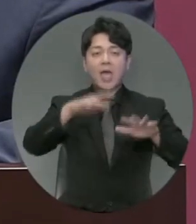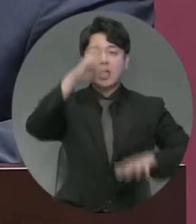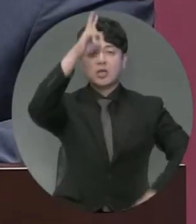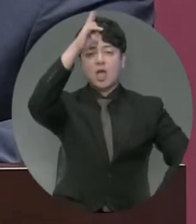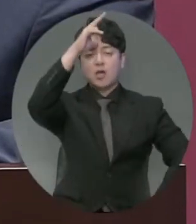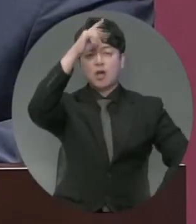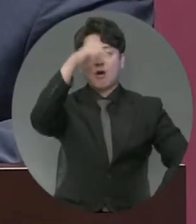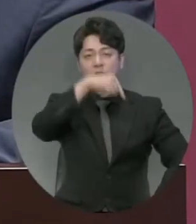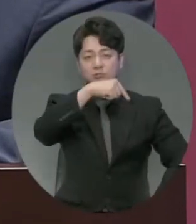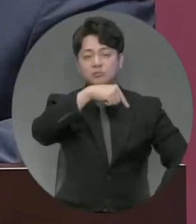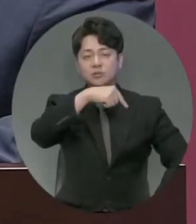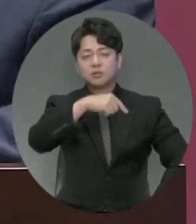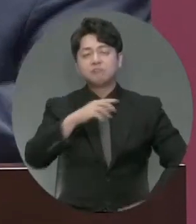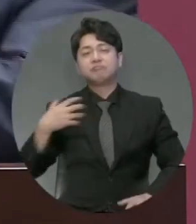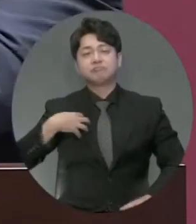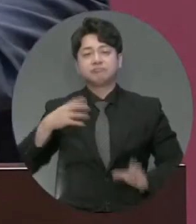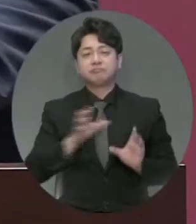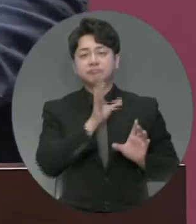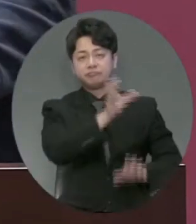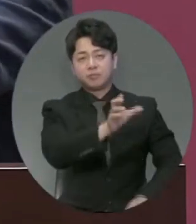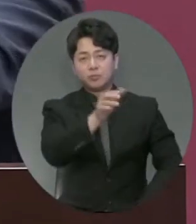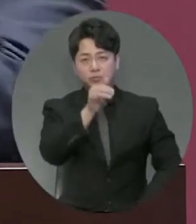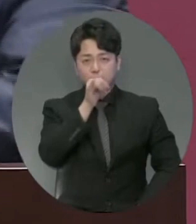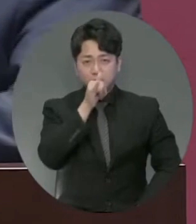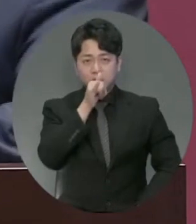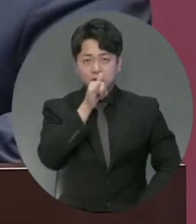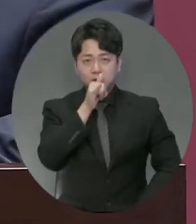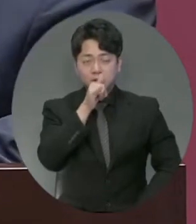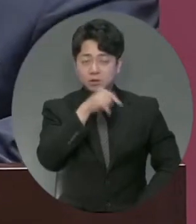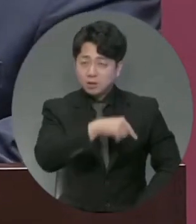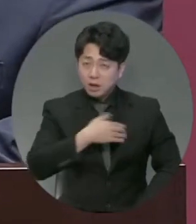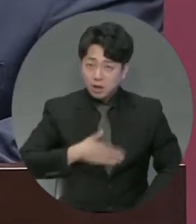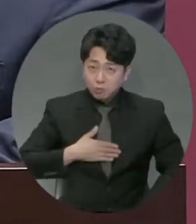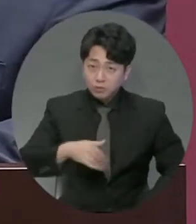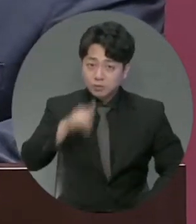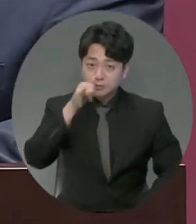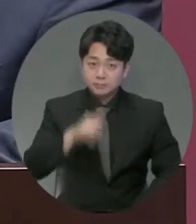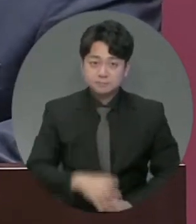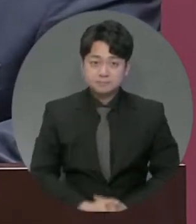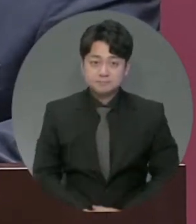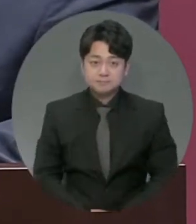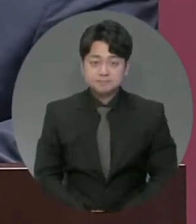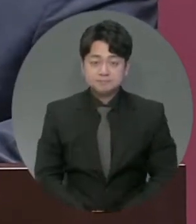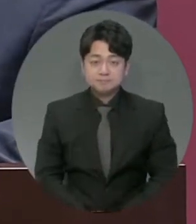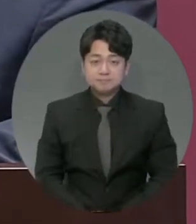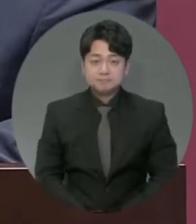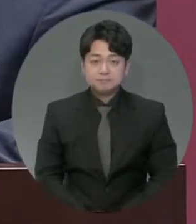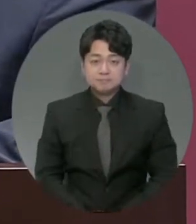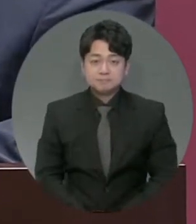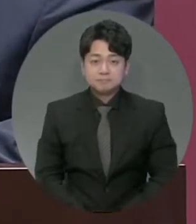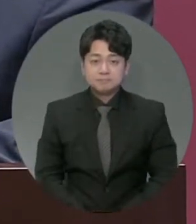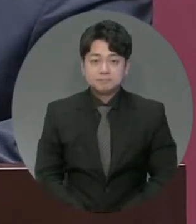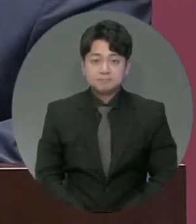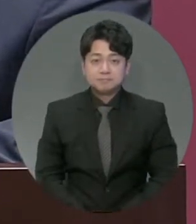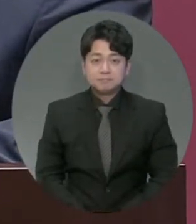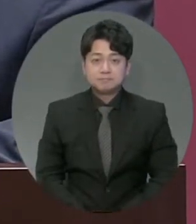대한 수사는 국방부가 못하는 것은 의원님께서 누구보다도 잘 아시지 않습니까? 정보 판단은 할 수가 있는 것이죠.